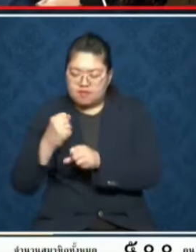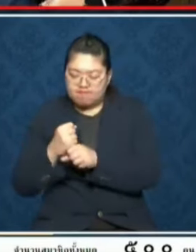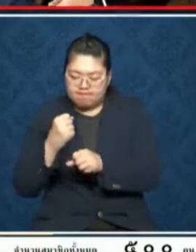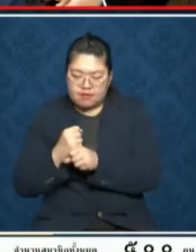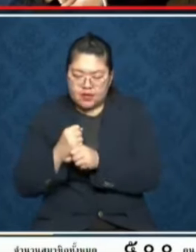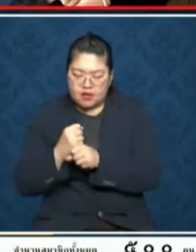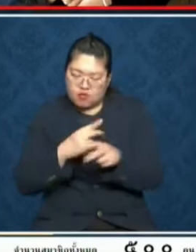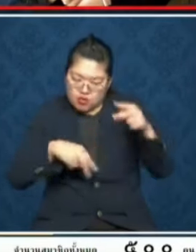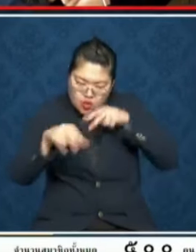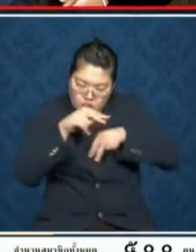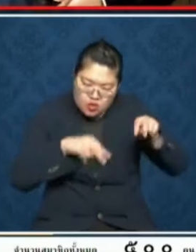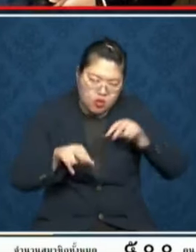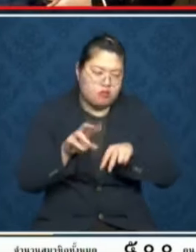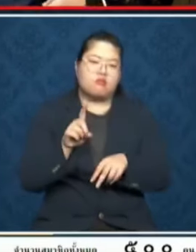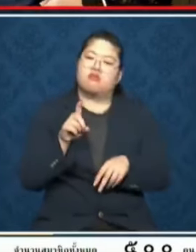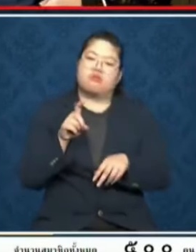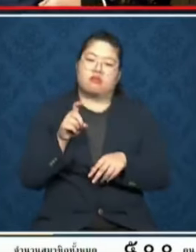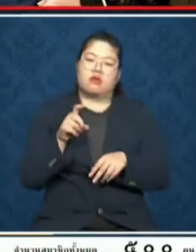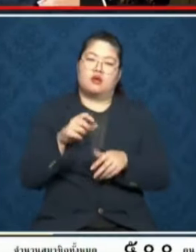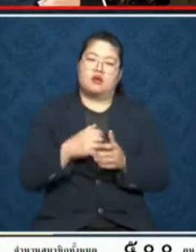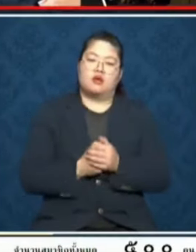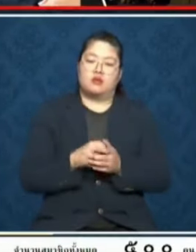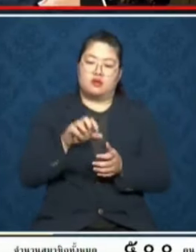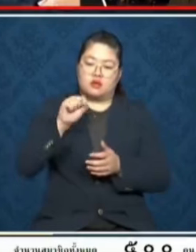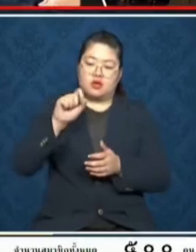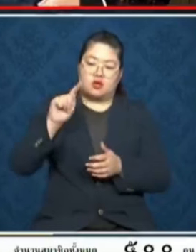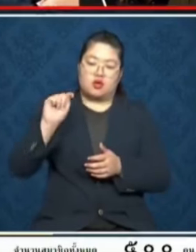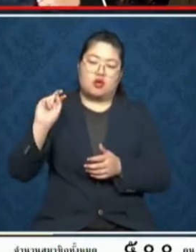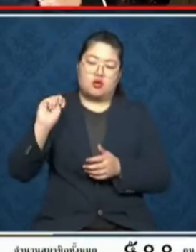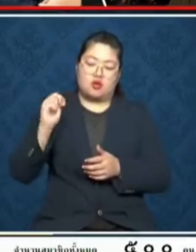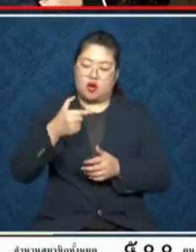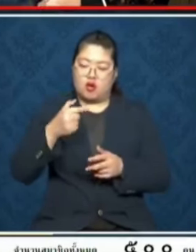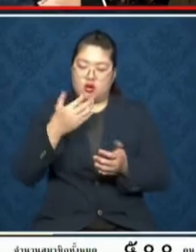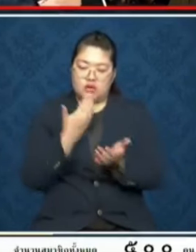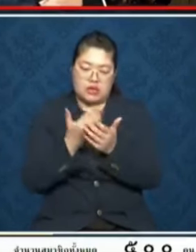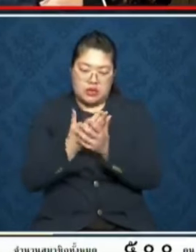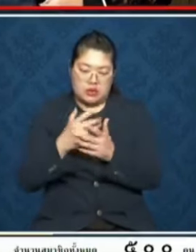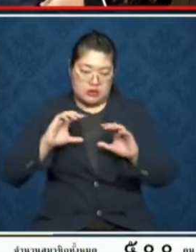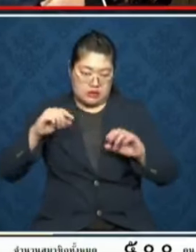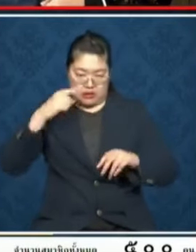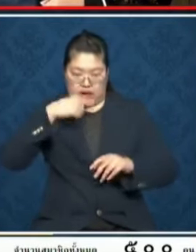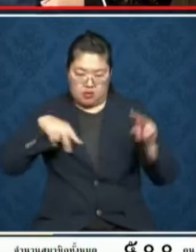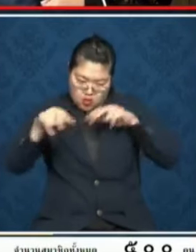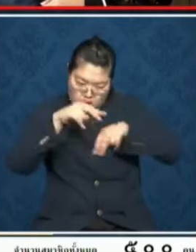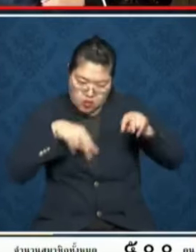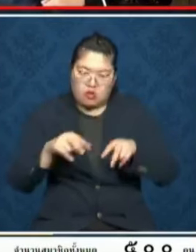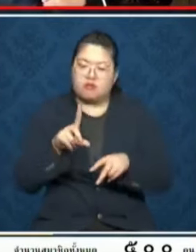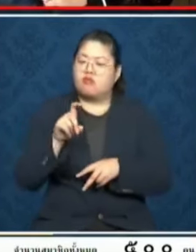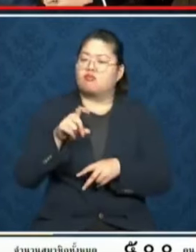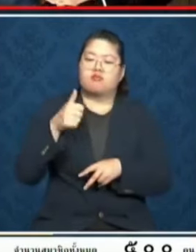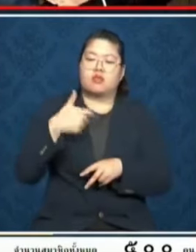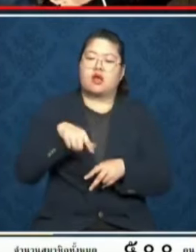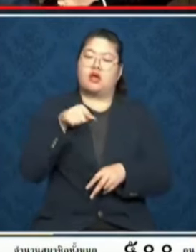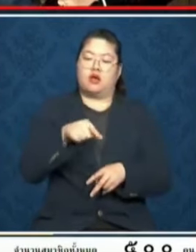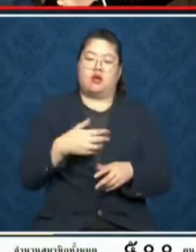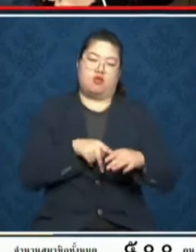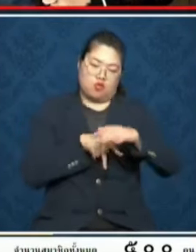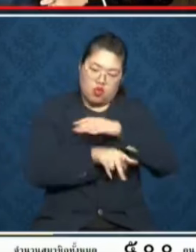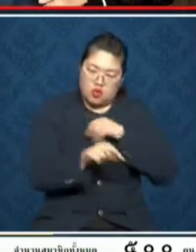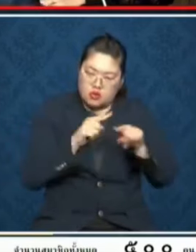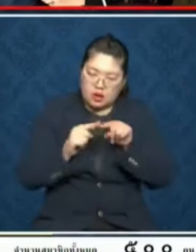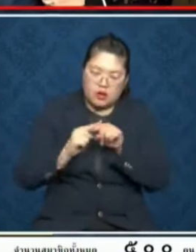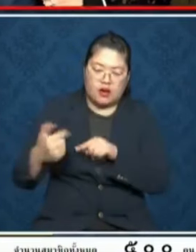นะคะที่เข้าไปตรวจสอบได้แม้แต่สตง.เองก็ตามนี่จึงทำให้เป็นต้นเหตุของการที่เกิดการทุจริตช่